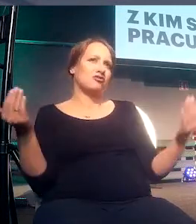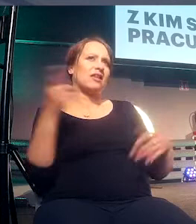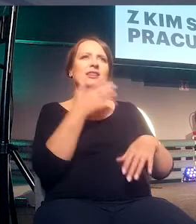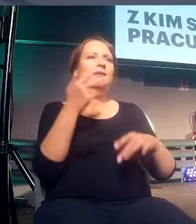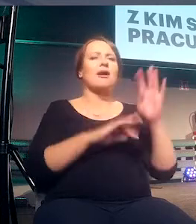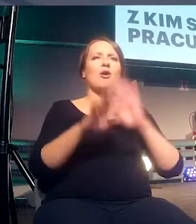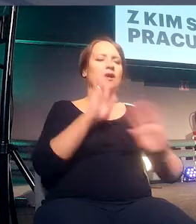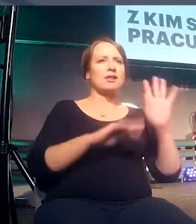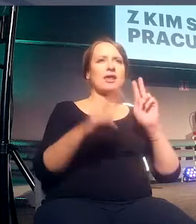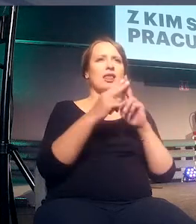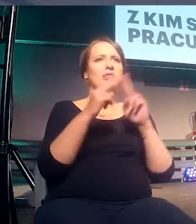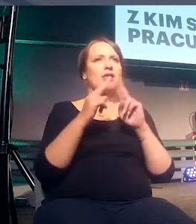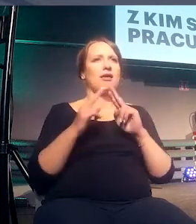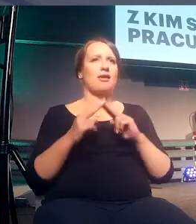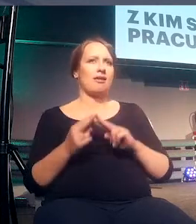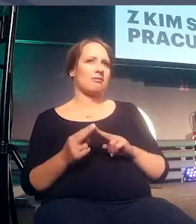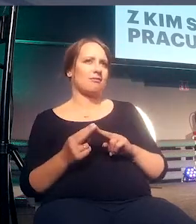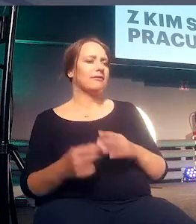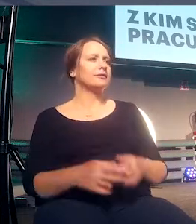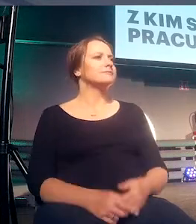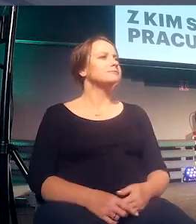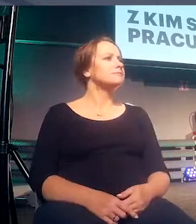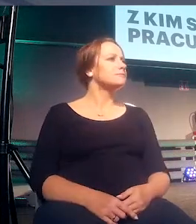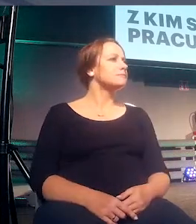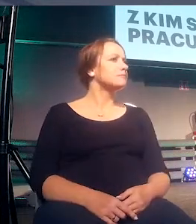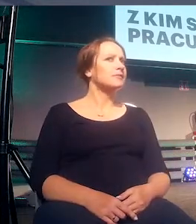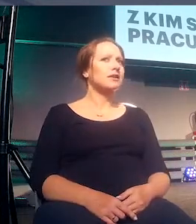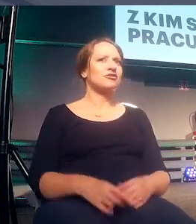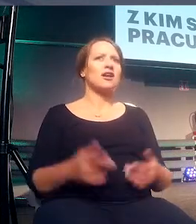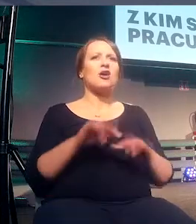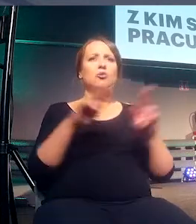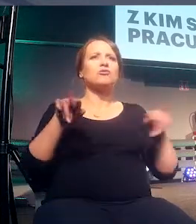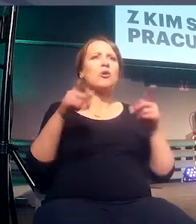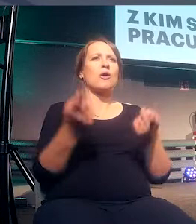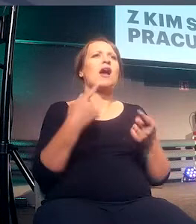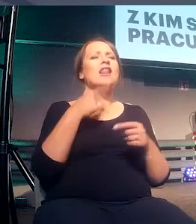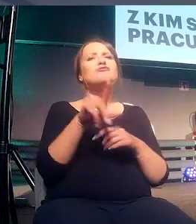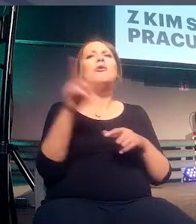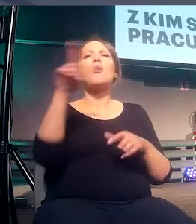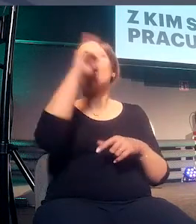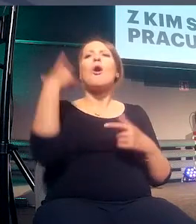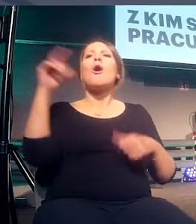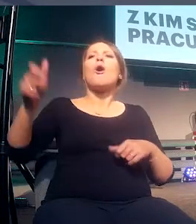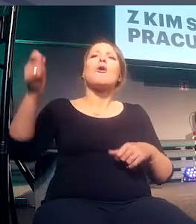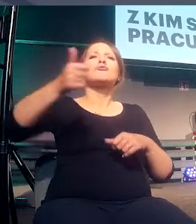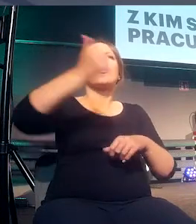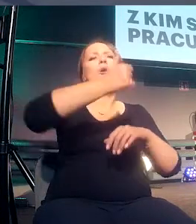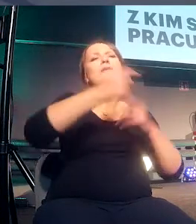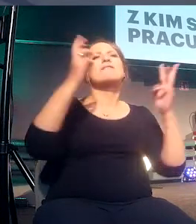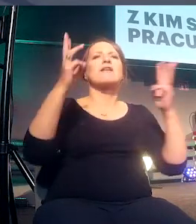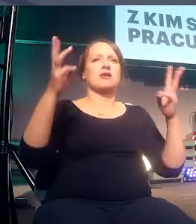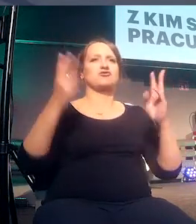klienci często rzędu project managerów, ale jest to C-level, czyli ludzie na stanowiskach CEO i